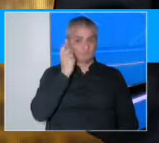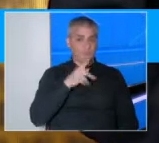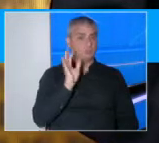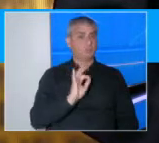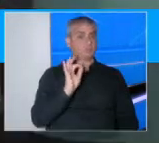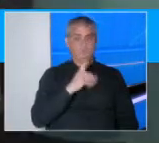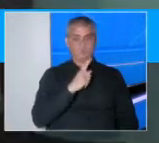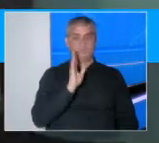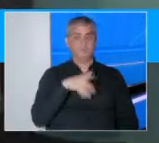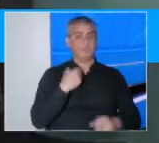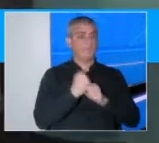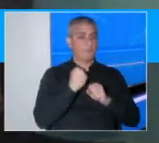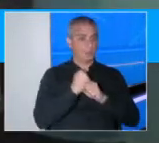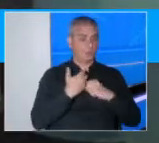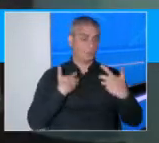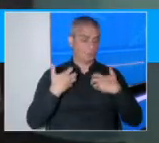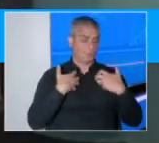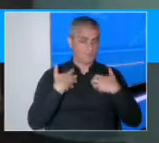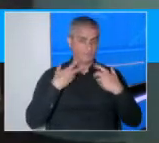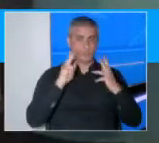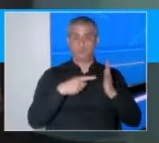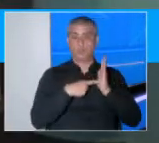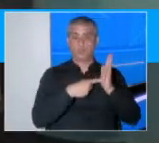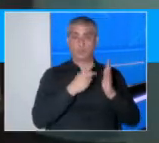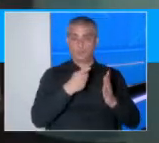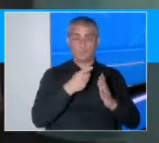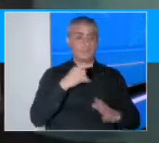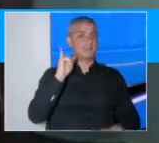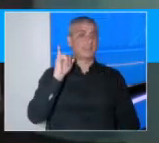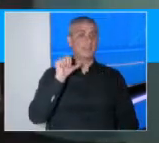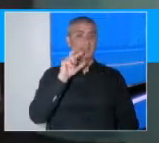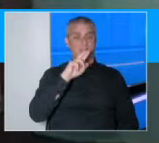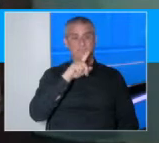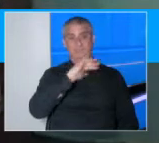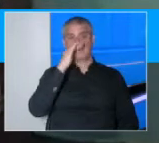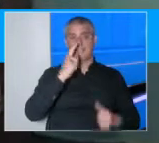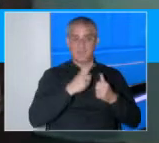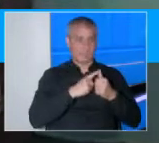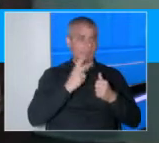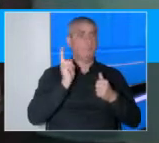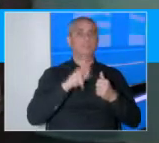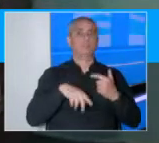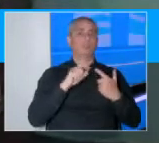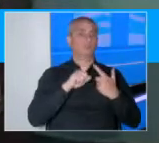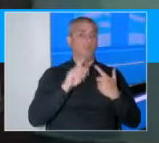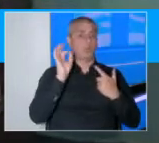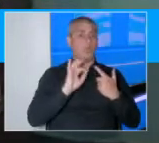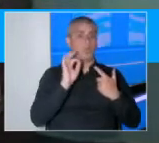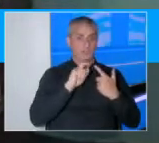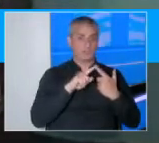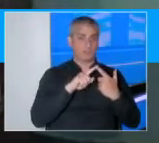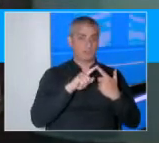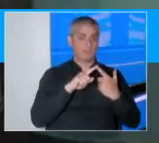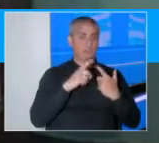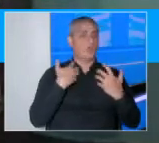עדיין גם פעילויות ומופעים, יש לך למשל את ירדנה אברזי בהופעה בגבעתיים, יש עדיין